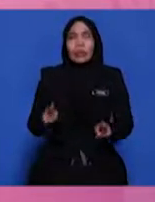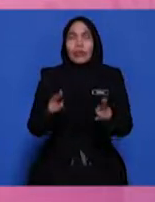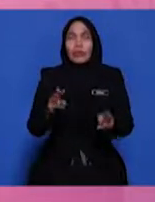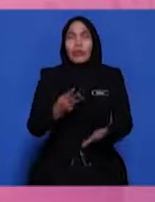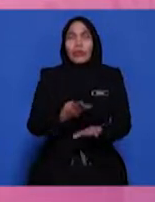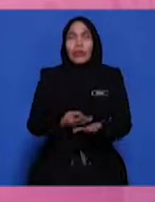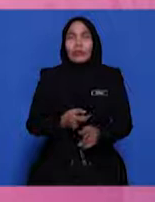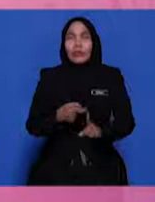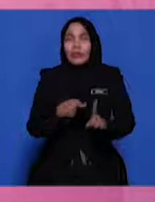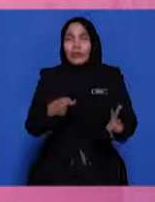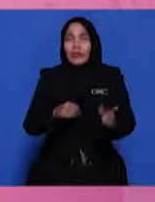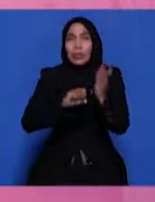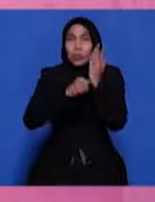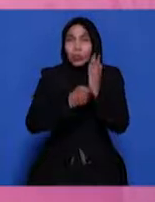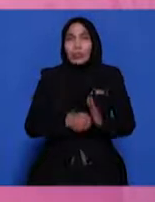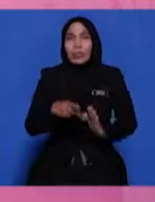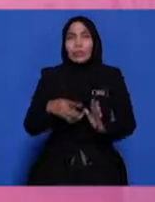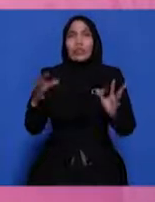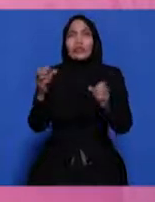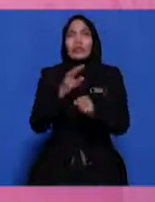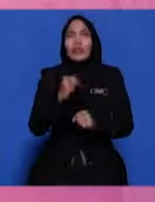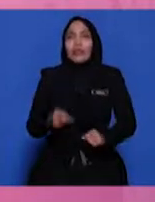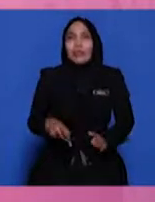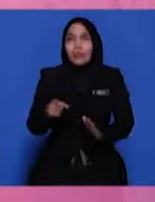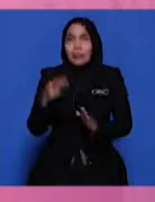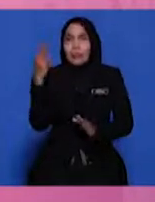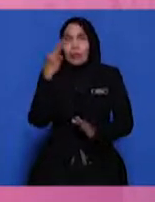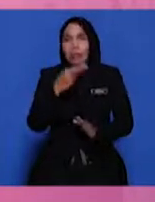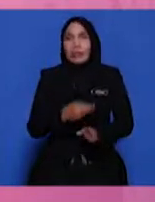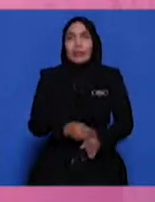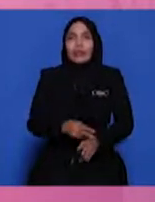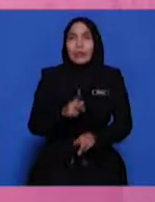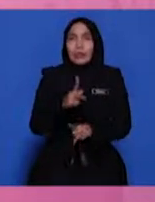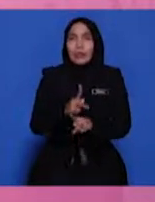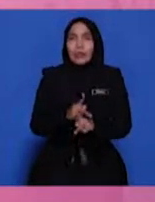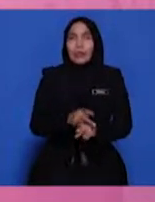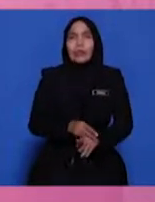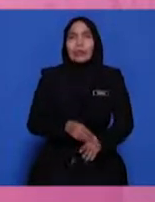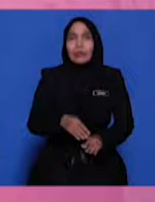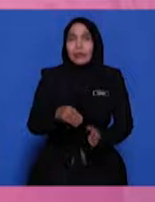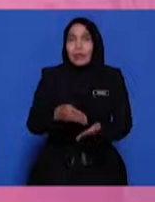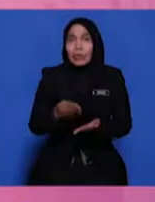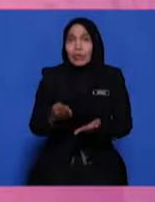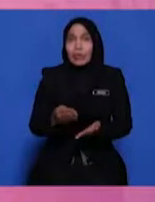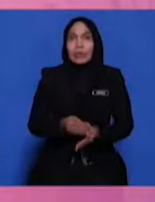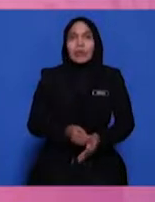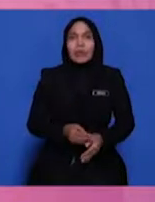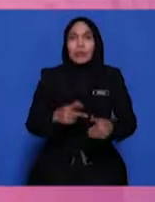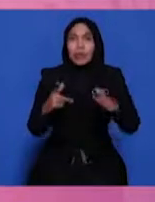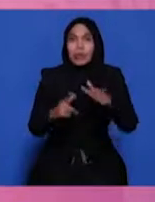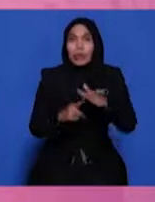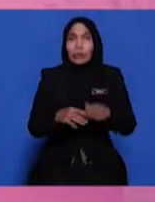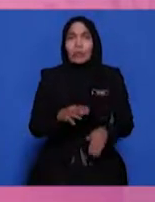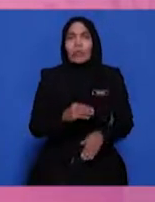pendapatan terhadap simpanan, perbelanjaan, perlindungan dan pelaburan.